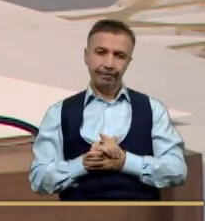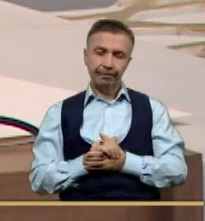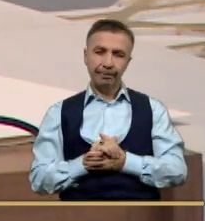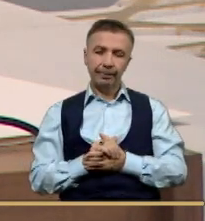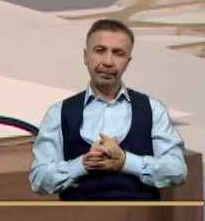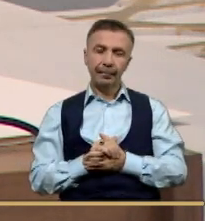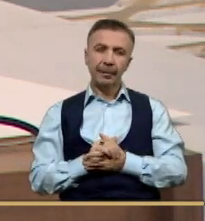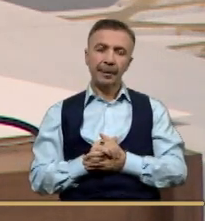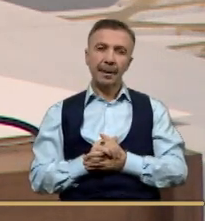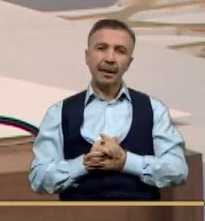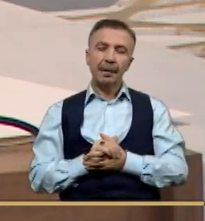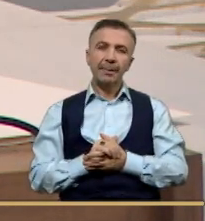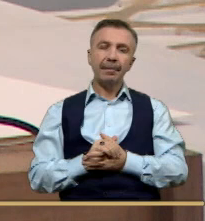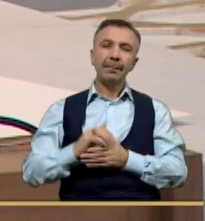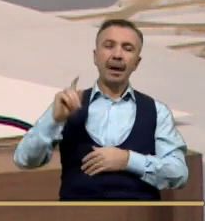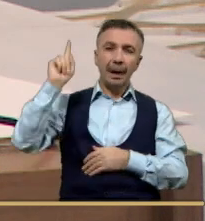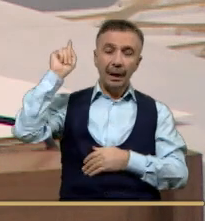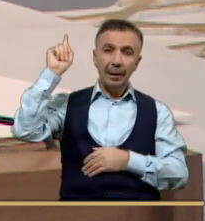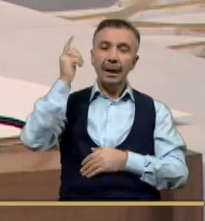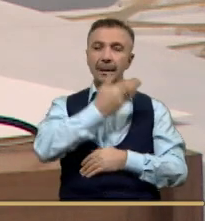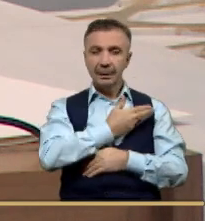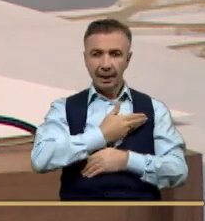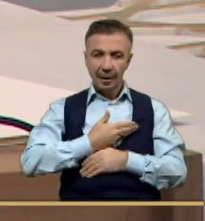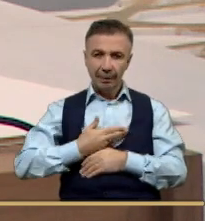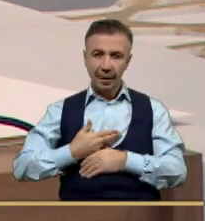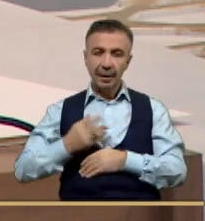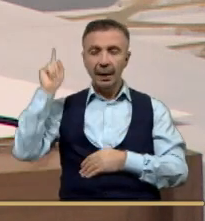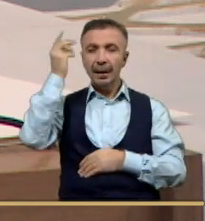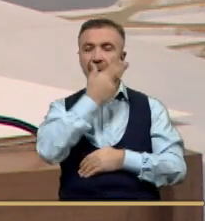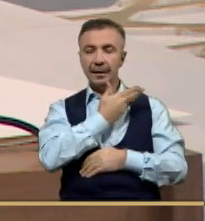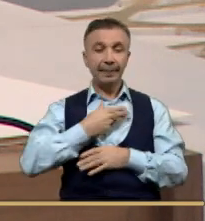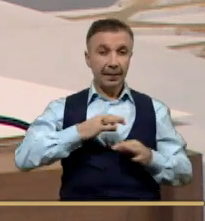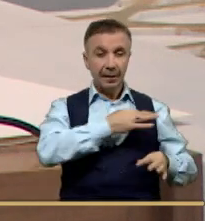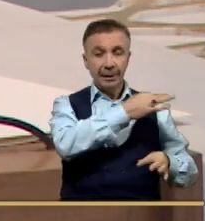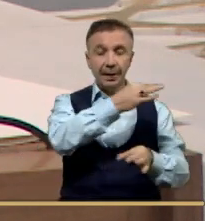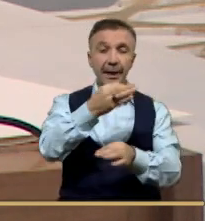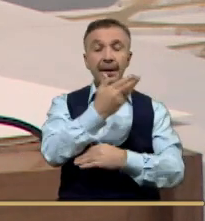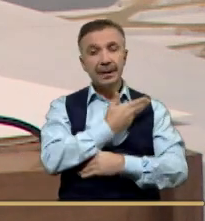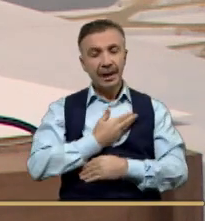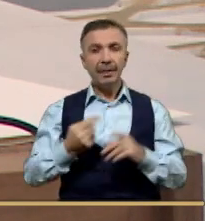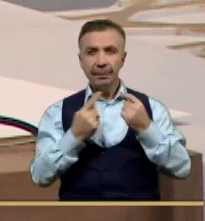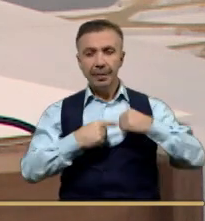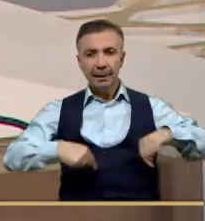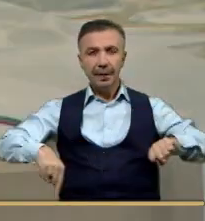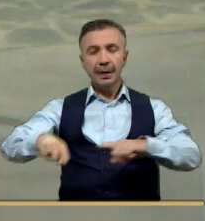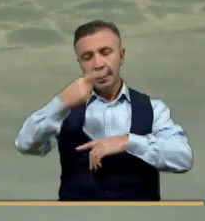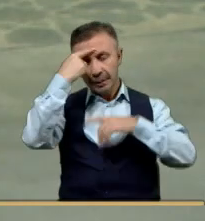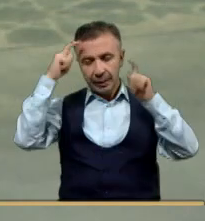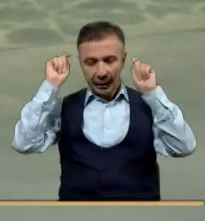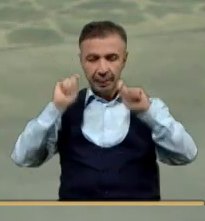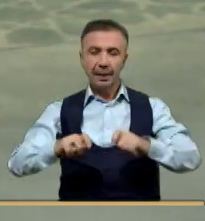kendisini sevmeyi, onu sevenleri sevmeyi bizlere nasip-i müyesser